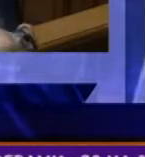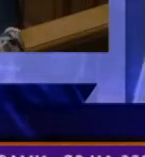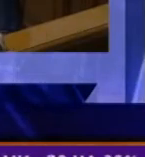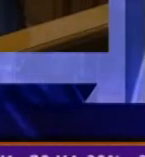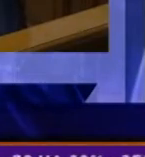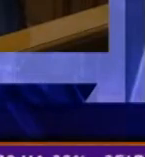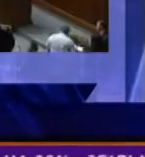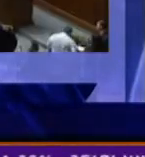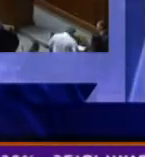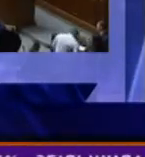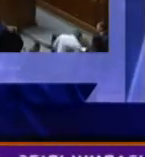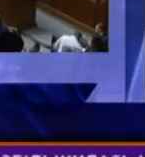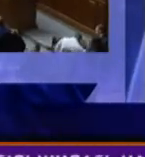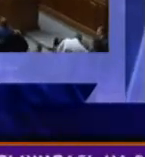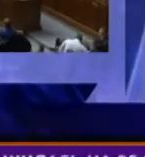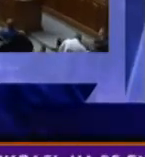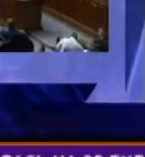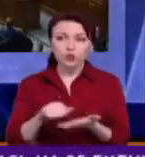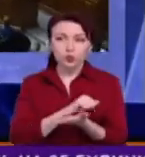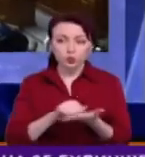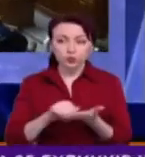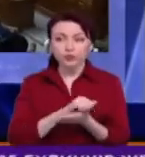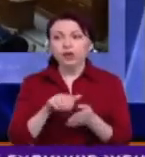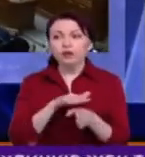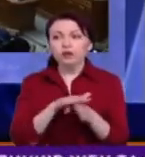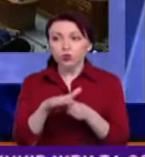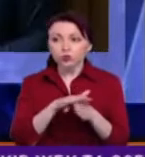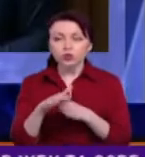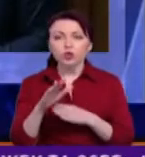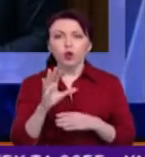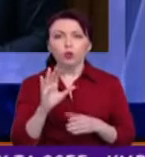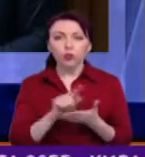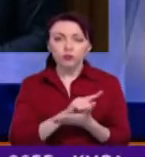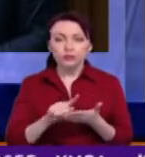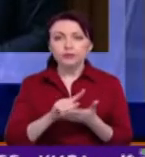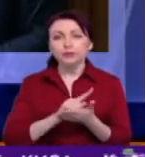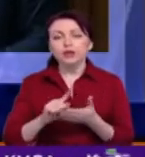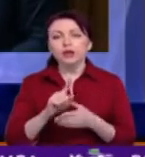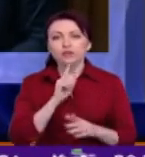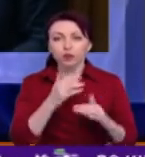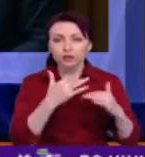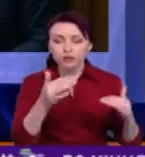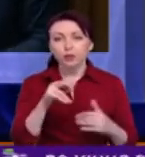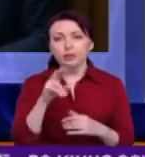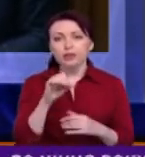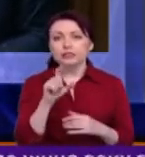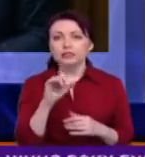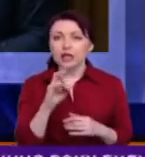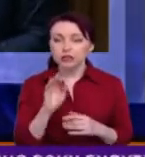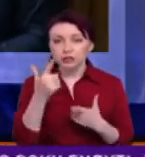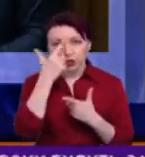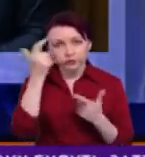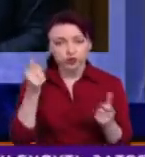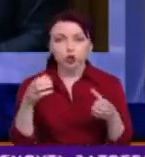підписав відповідний документ. Тим часом виконуючий обов'язки голови Комітету Верховної Ради з питань регламенту Павло Пинзеник заявив, що